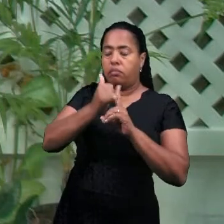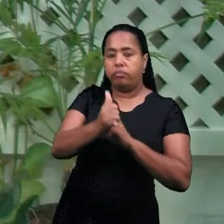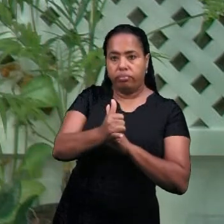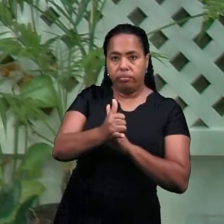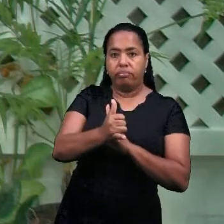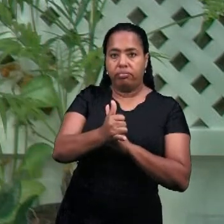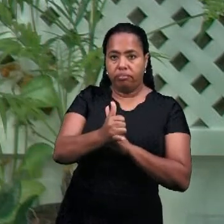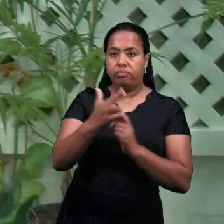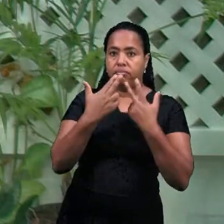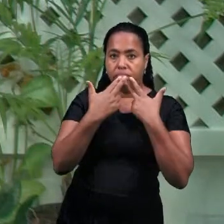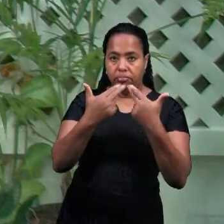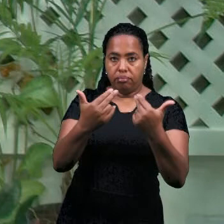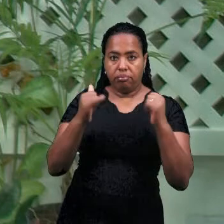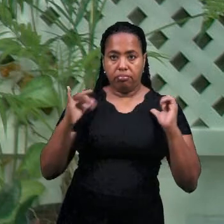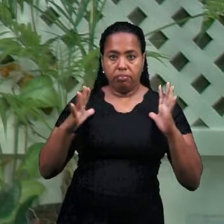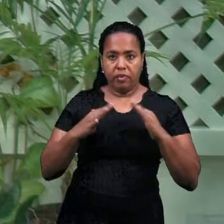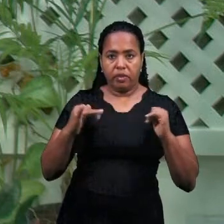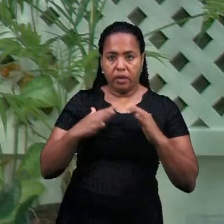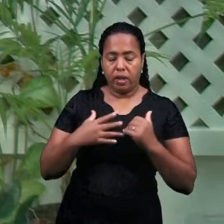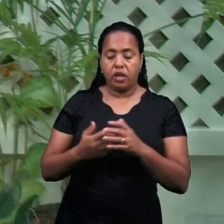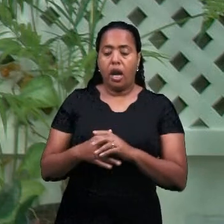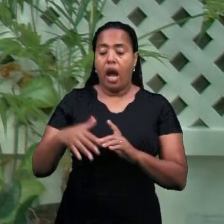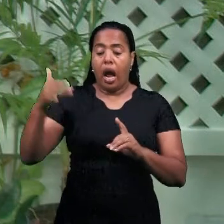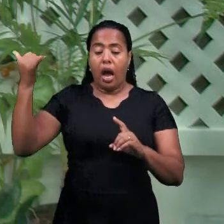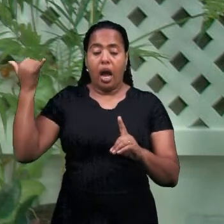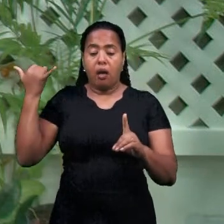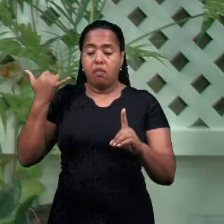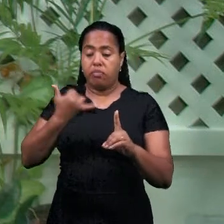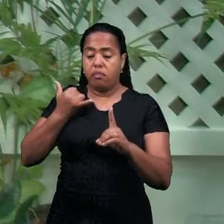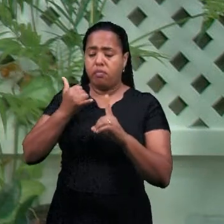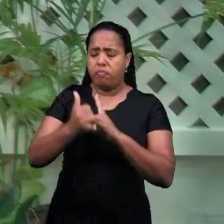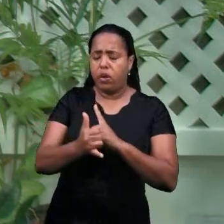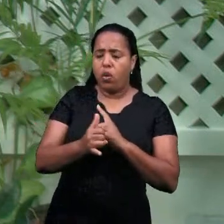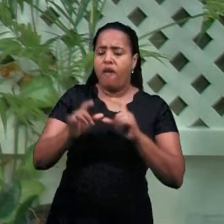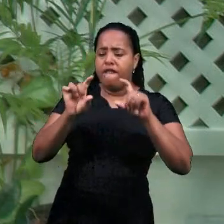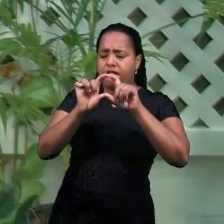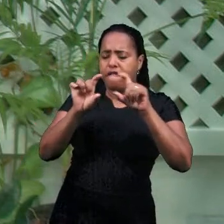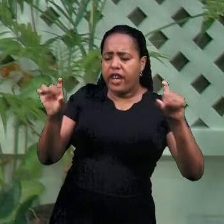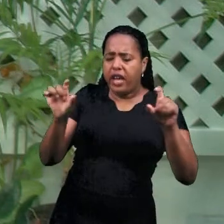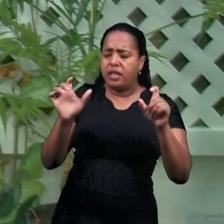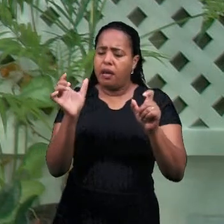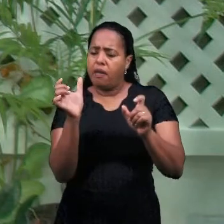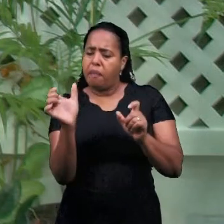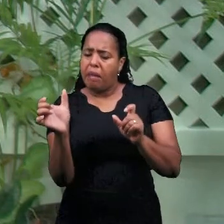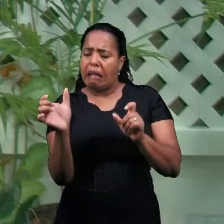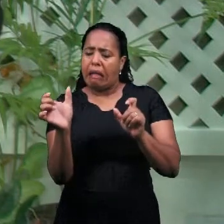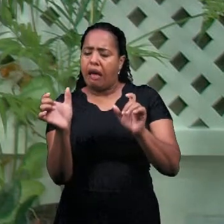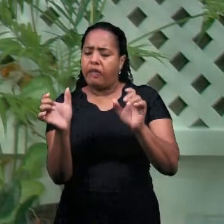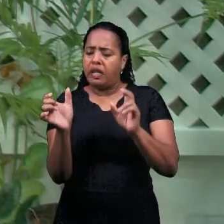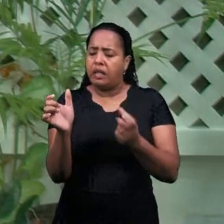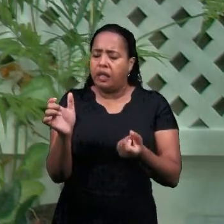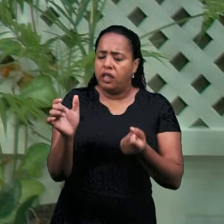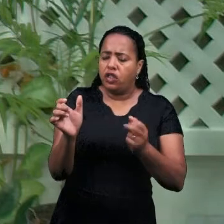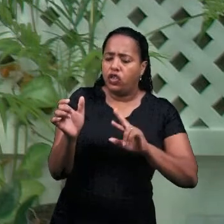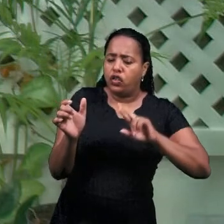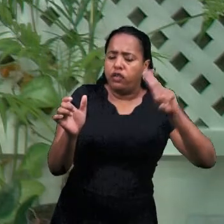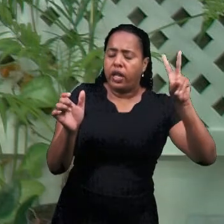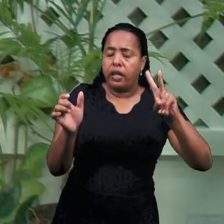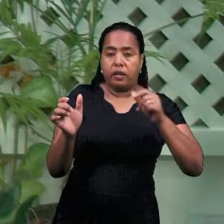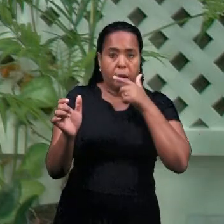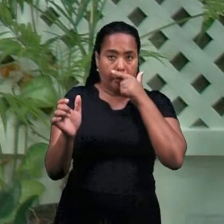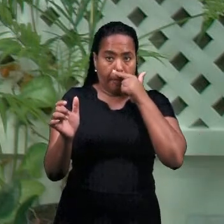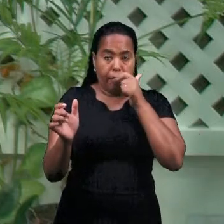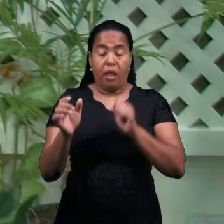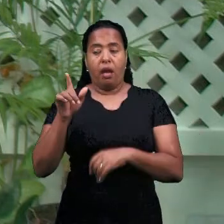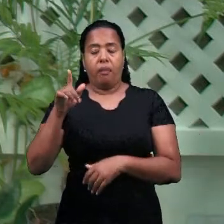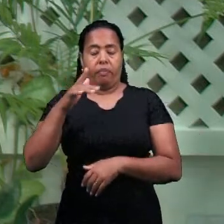inconnue. Donc, au milieu, il a dit une phrase, un mot, qui n'a pas de sens. Donc, le frère